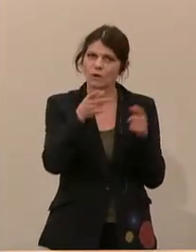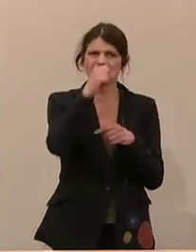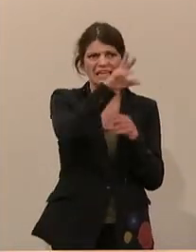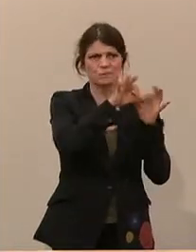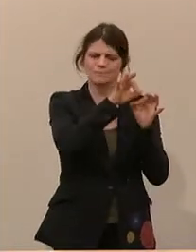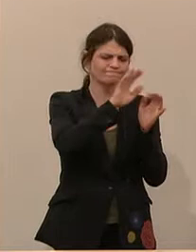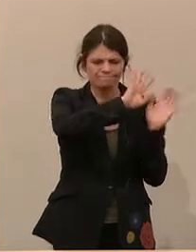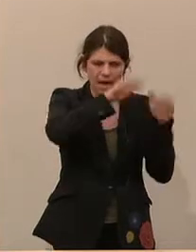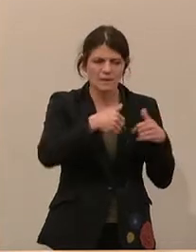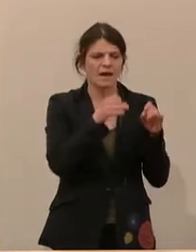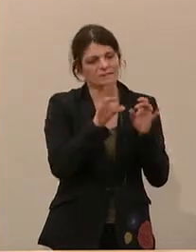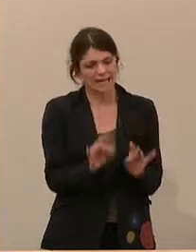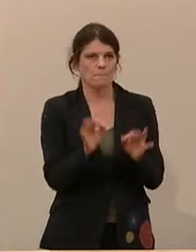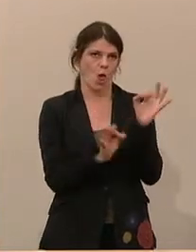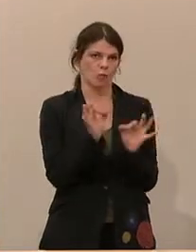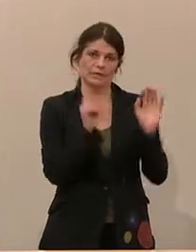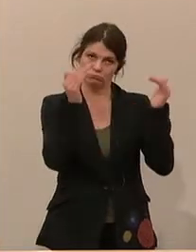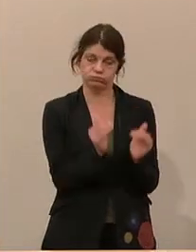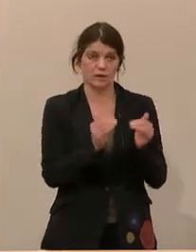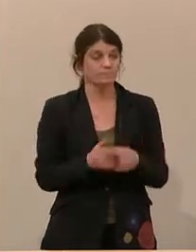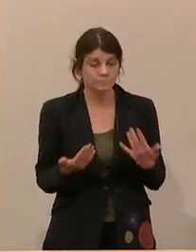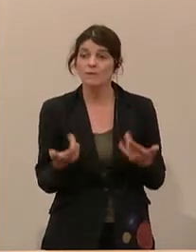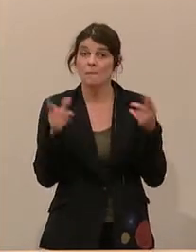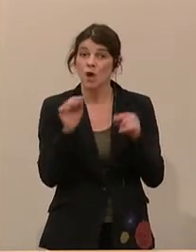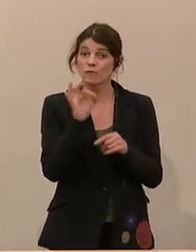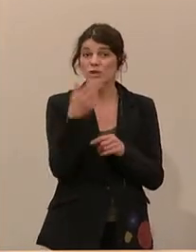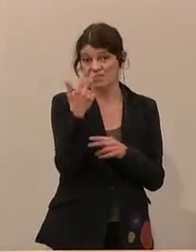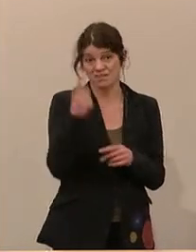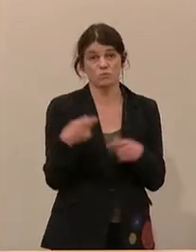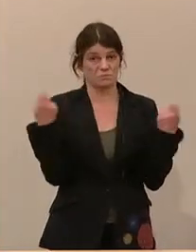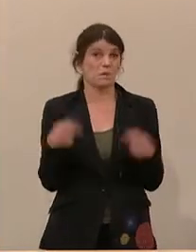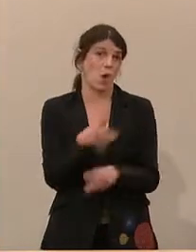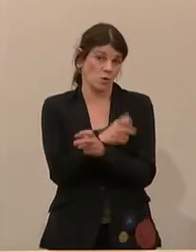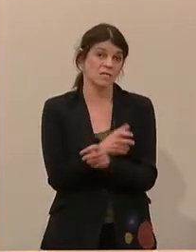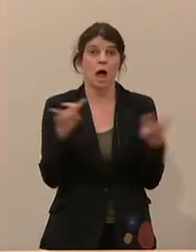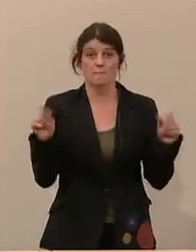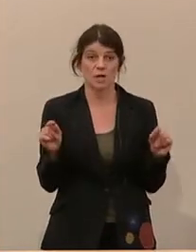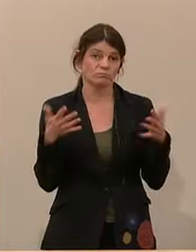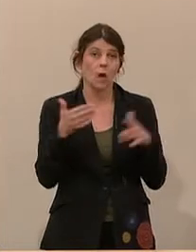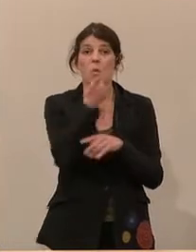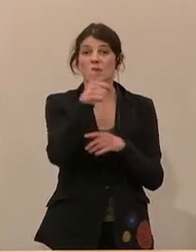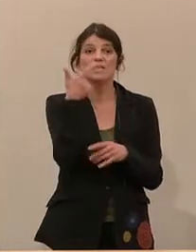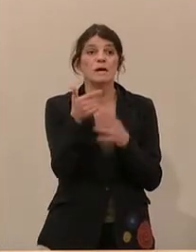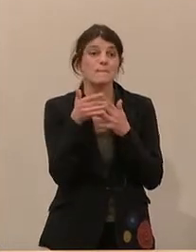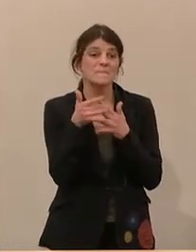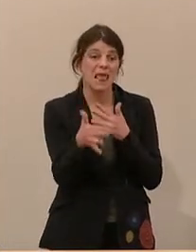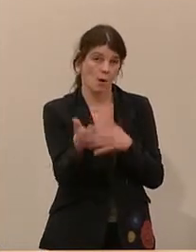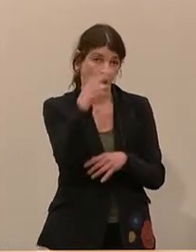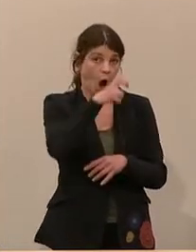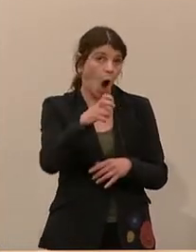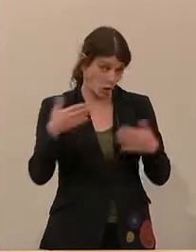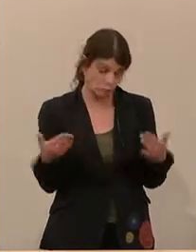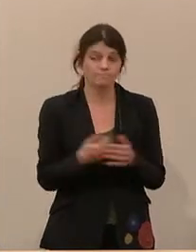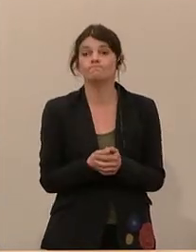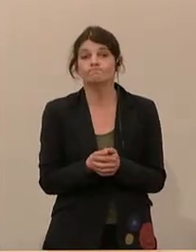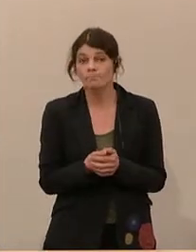abzusenken, was in der Summe für diese ca. 30.000 Betriebe in Österreich ca. 120 Millionen Euro